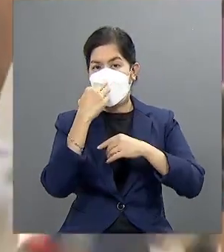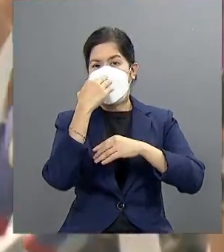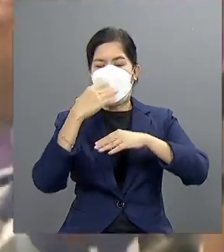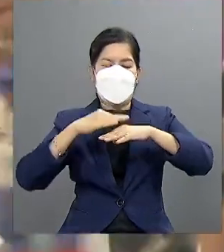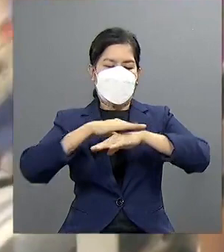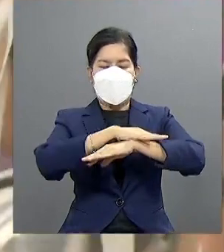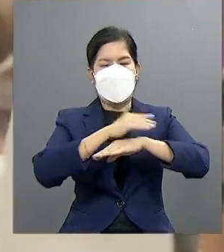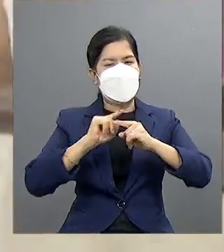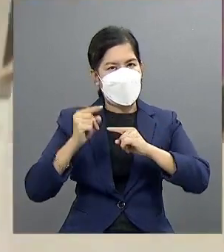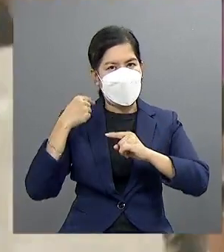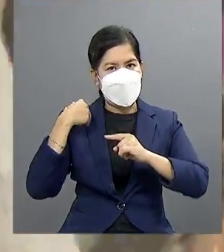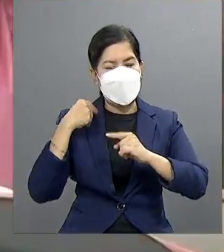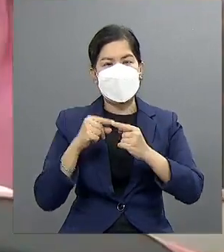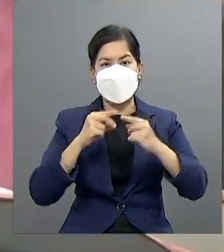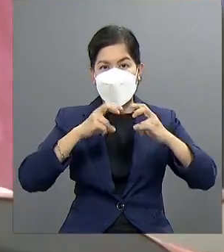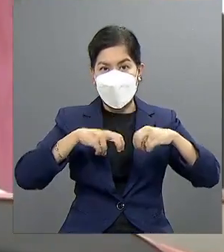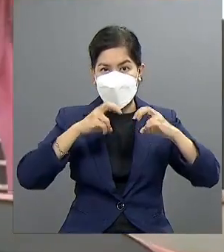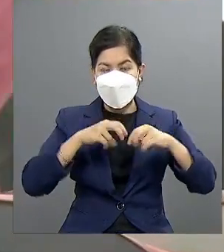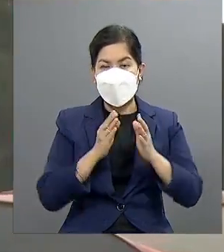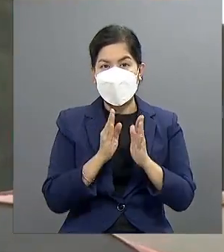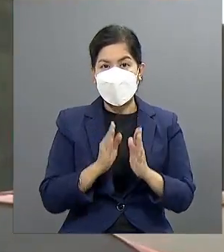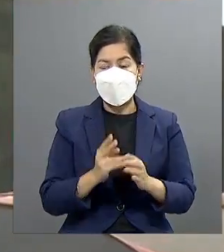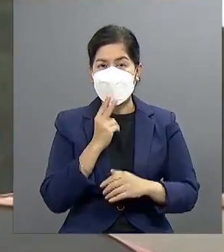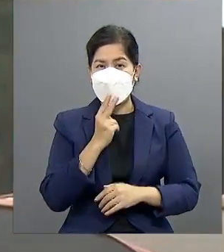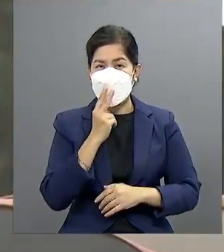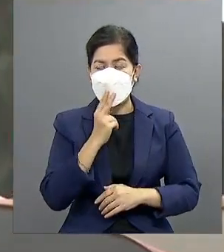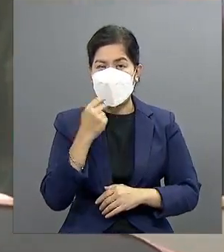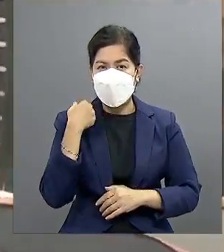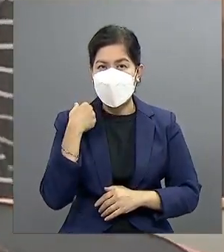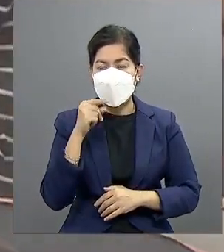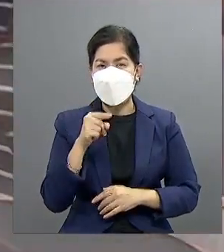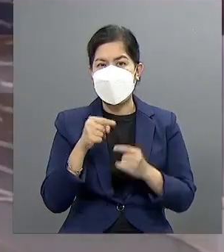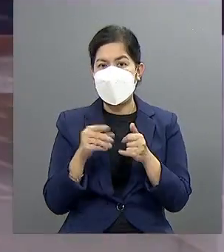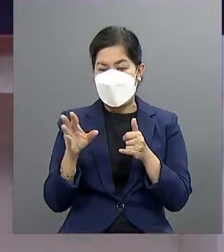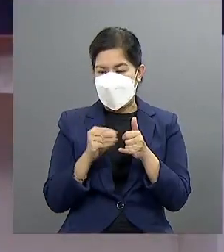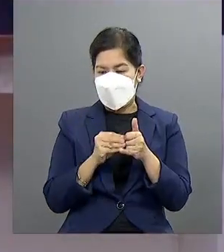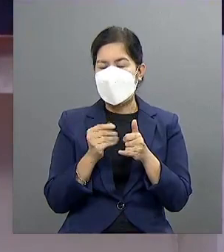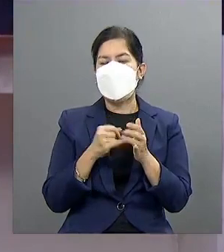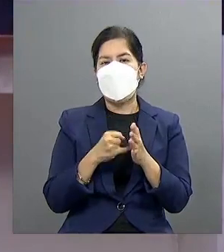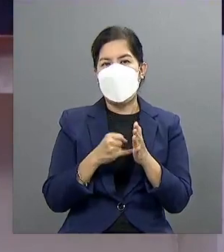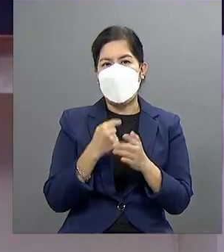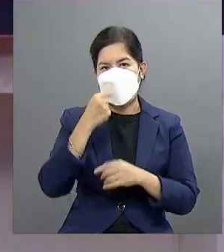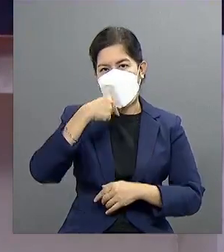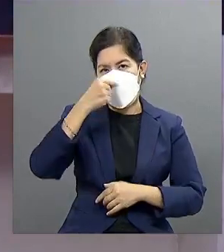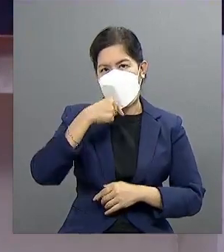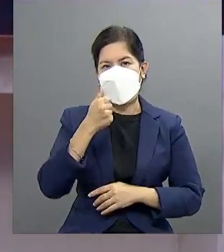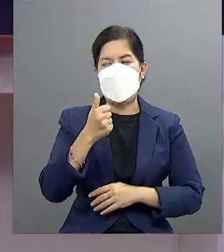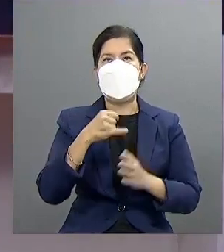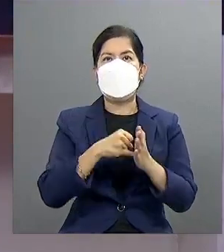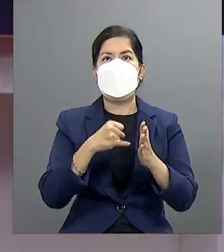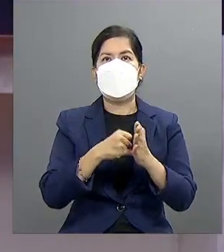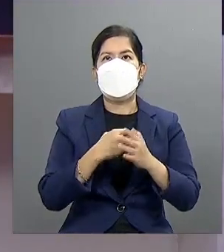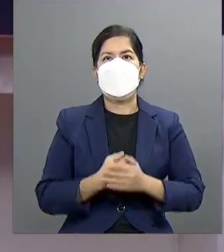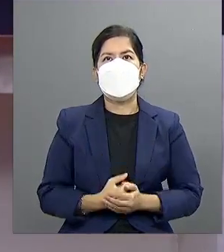ที่มีการศึกษาว่าคนที่สูบบุหรี่หรือได้รับมลพิษเนี่ยก็ทำให้ติดเชื้อได้ง่ายกว่าคนอื่นแล้วก็เป็นหวัดง่ายด้วยค่ะ ช่วงโควิด19แบบนี้ล้างมือก็บ่อย